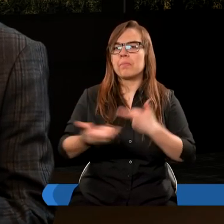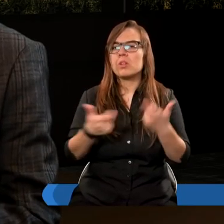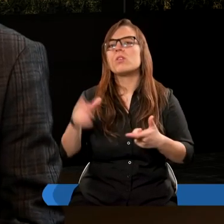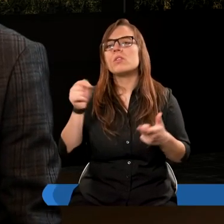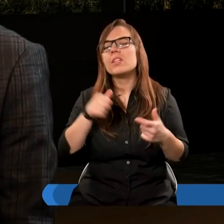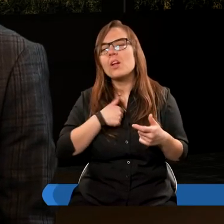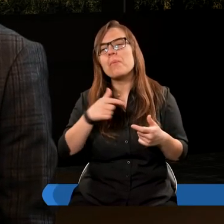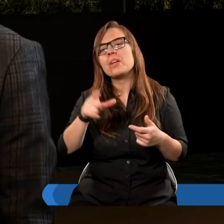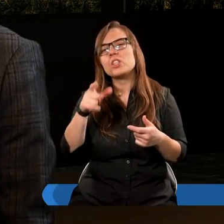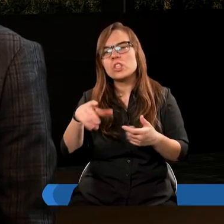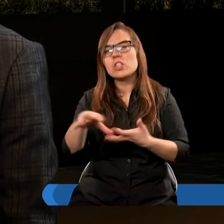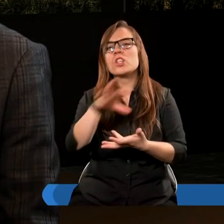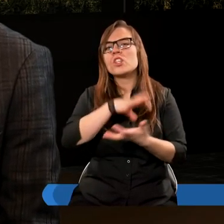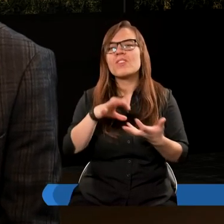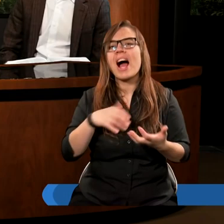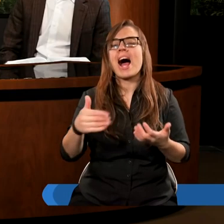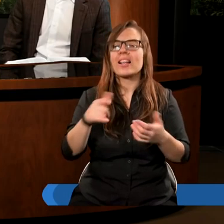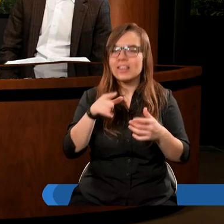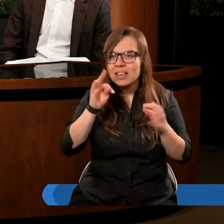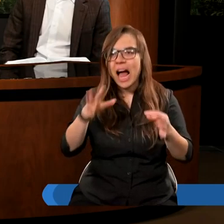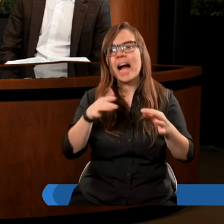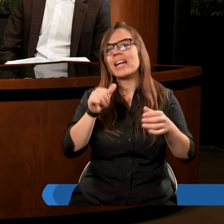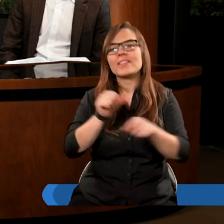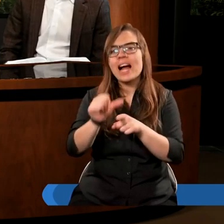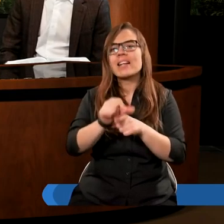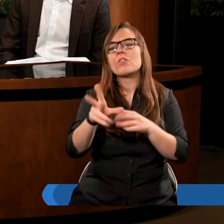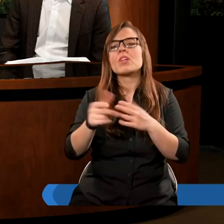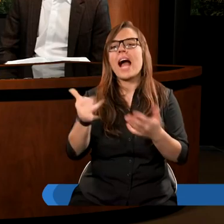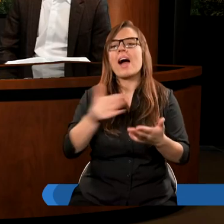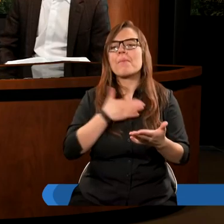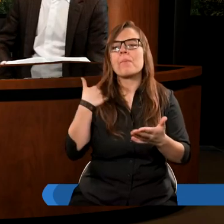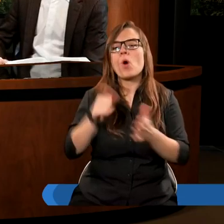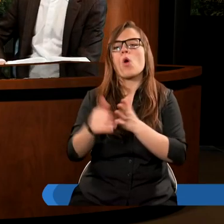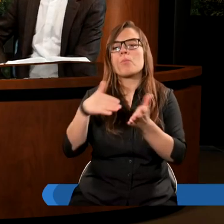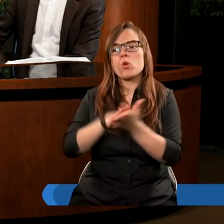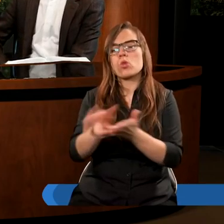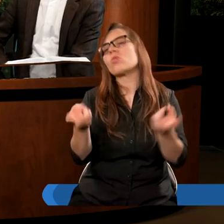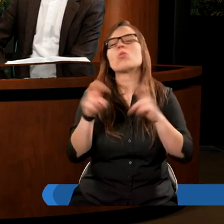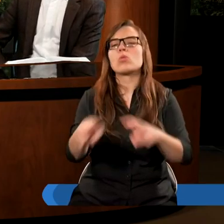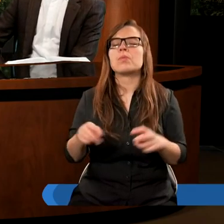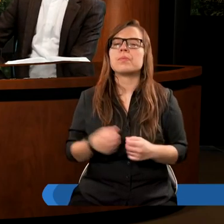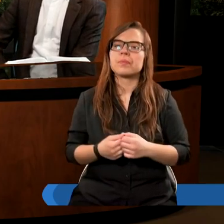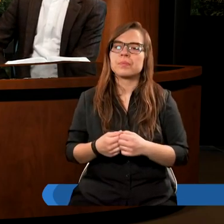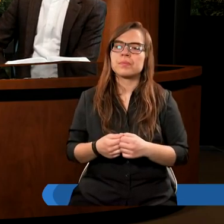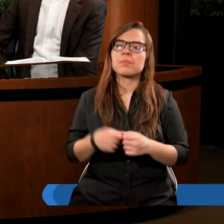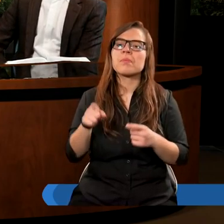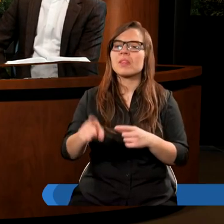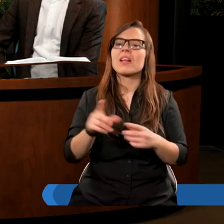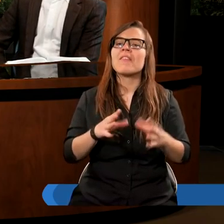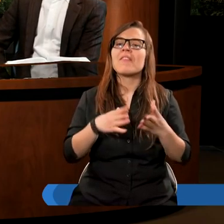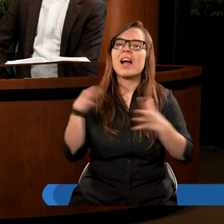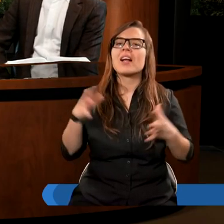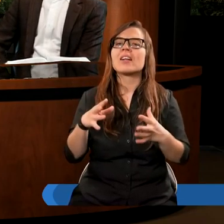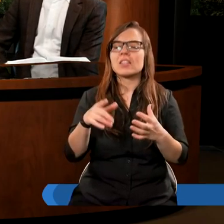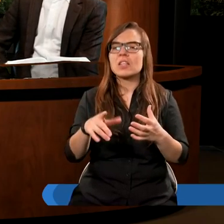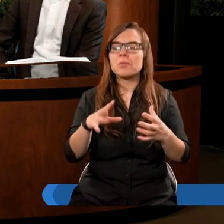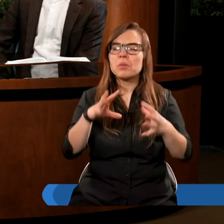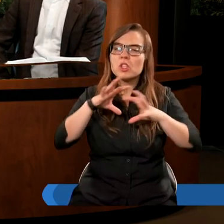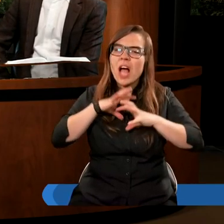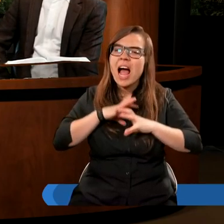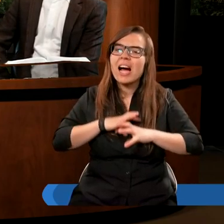no w końcu taki, jak miał być. I ja to osobiście się dziwię tej wielkiej Bożej cierpliwości,